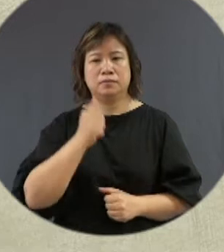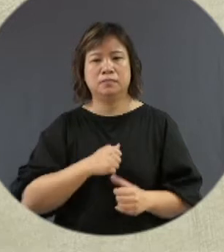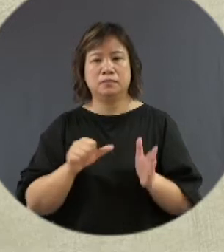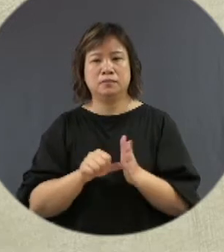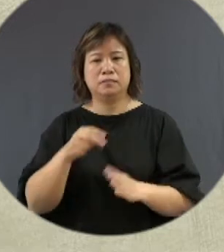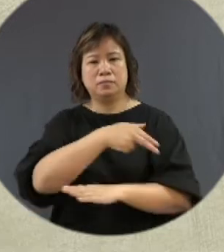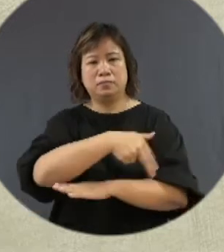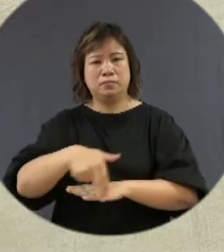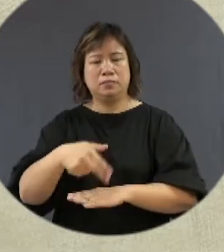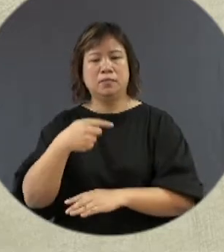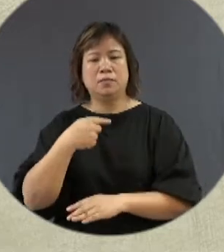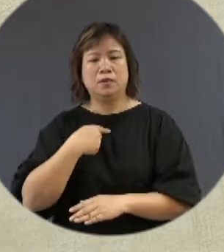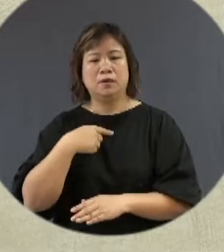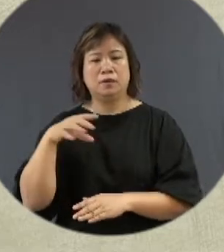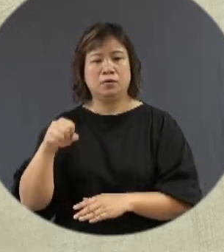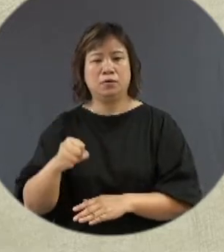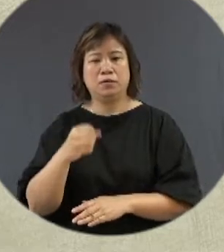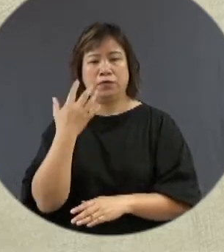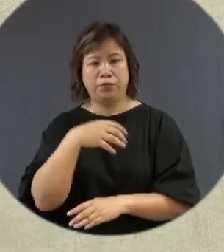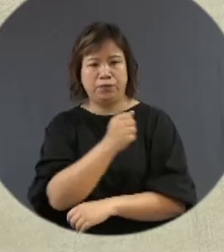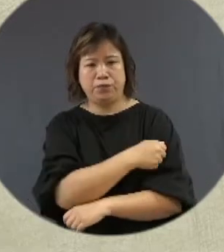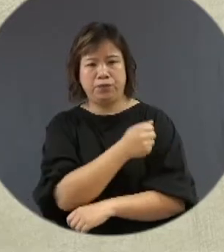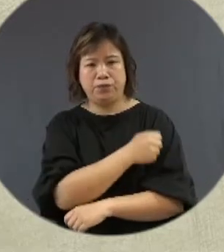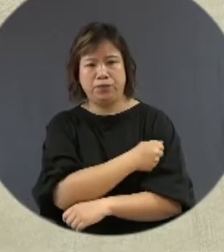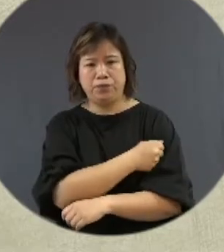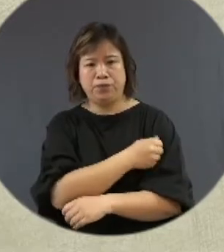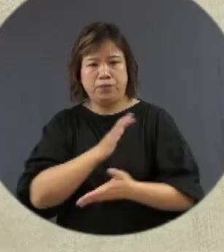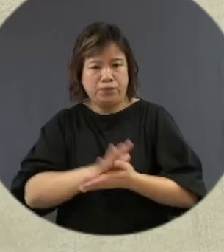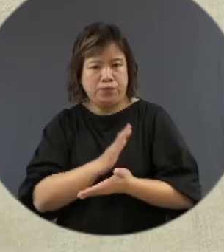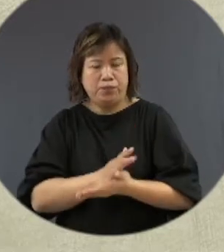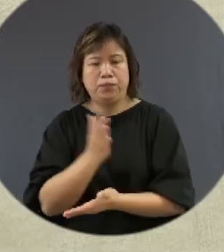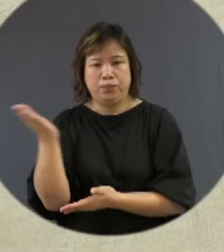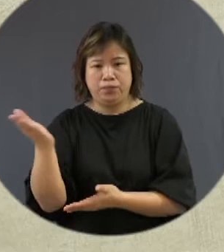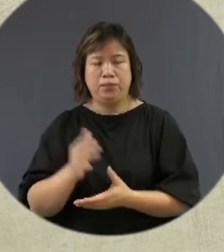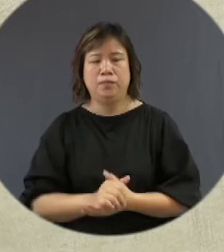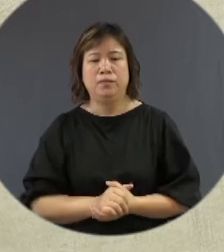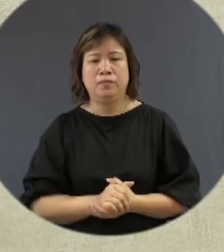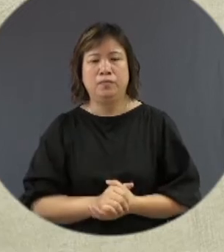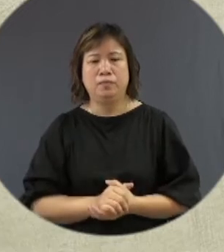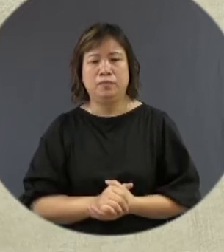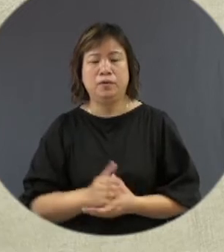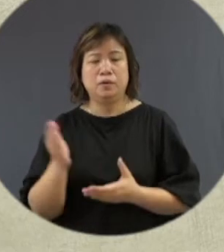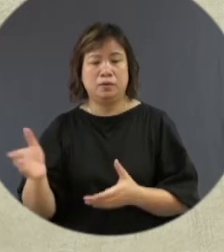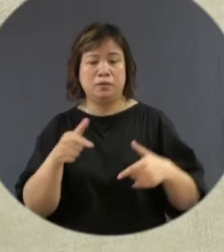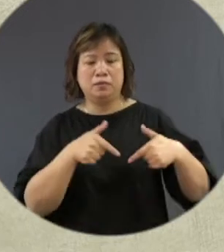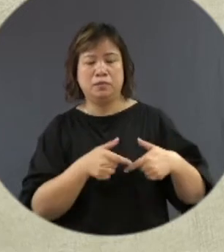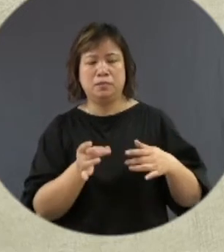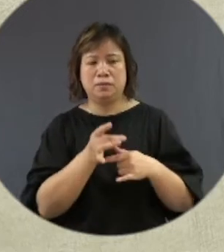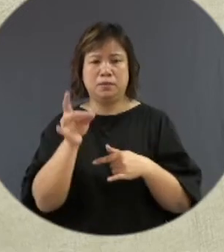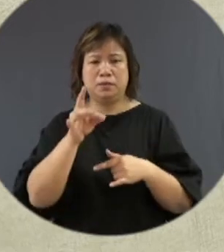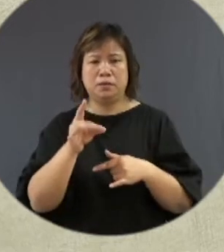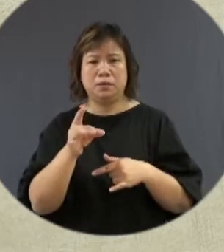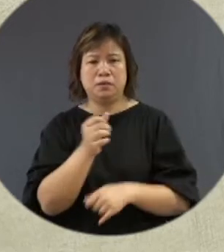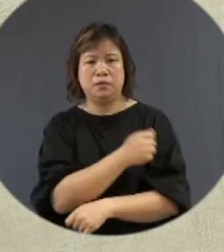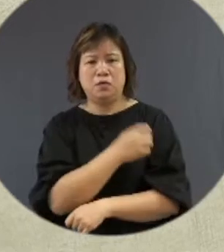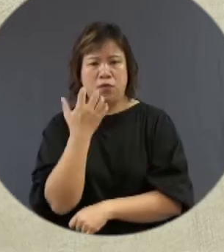上主的圣意要用苦难磨练他，当他的心灵